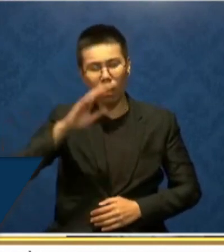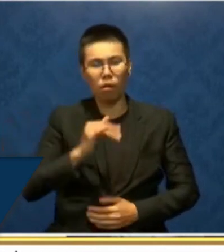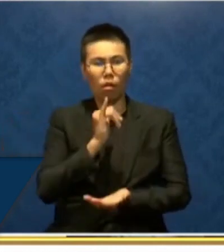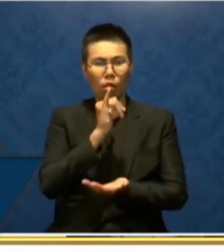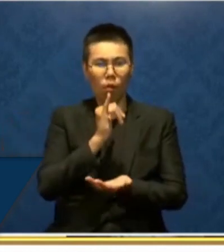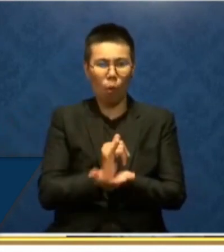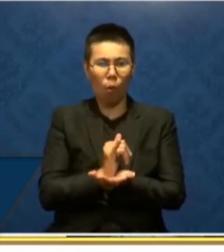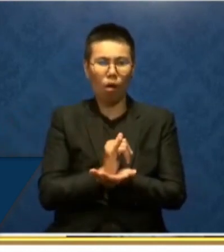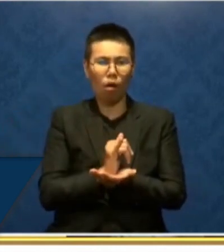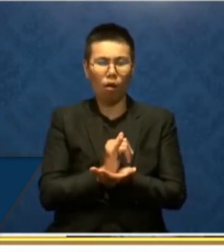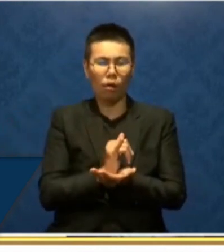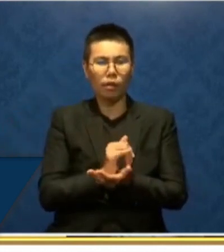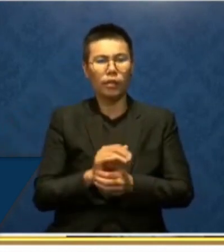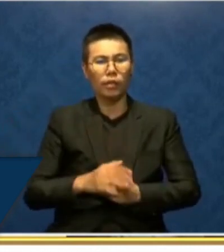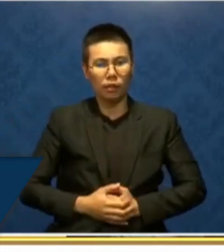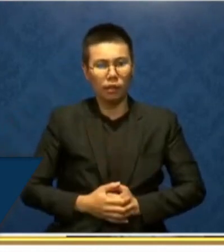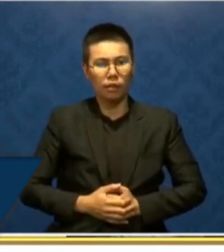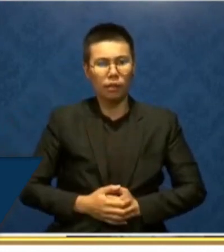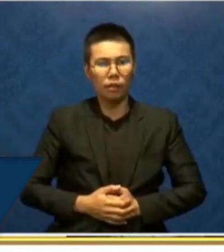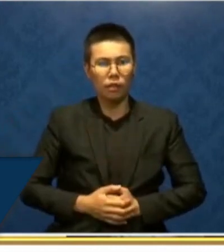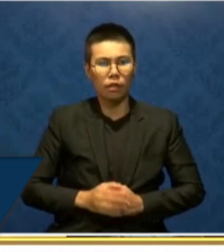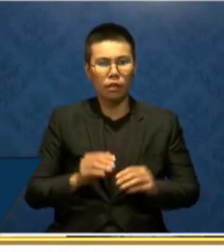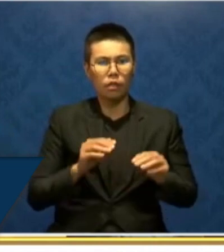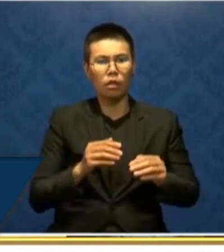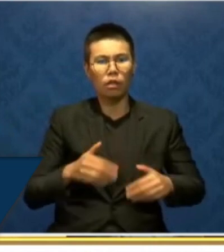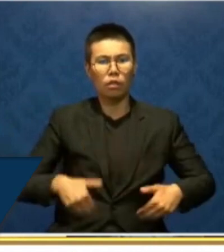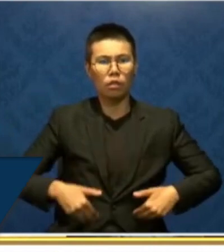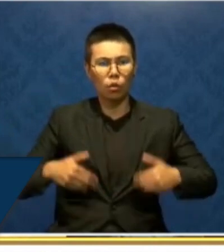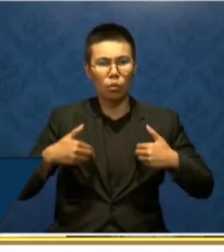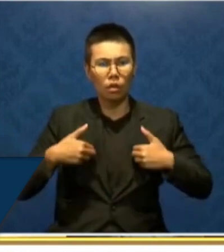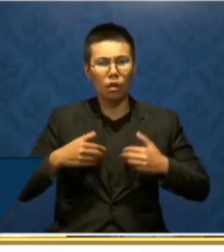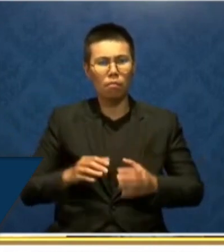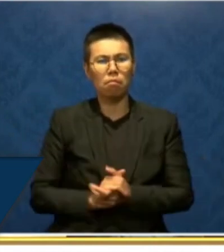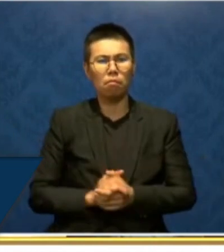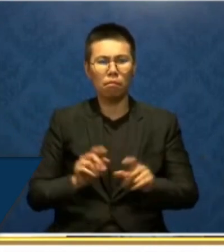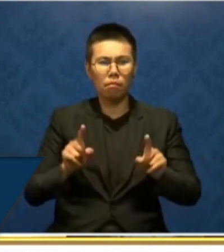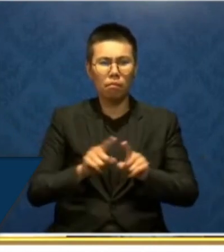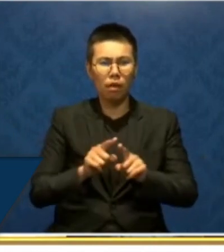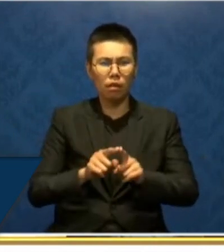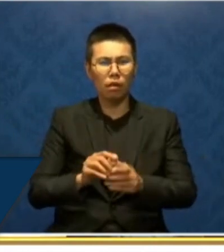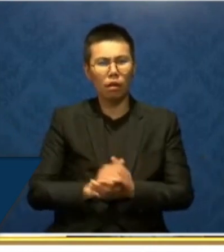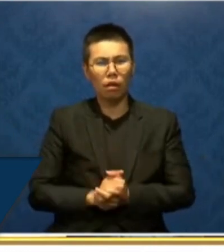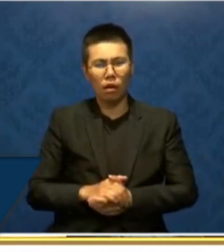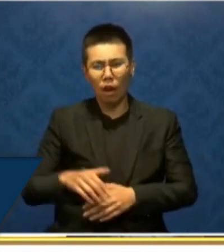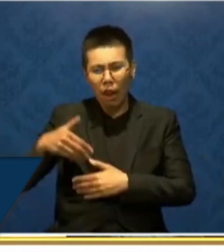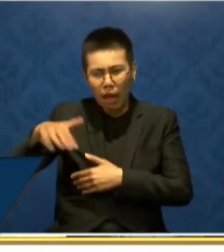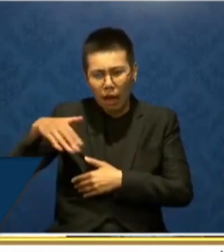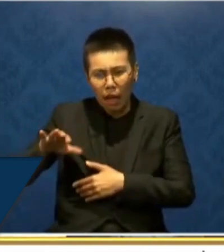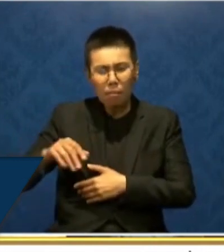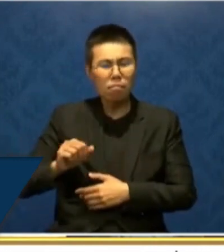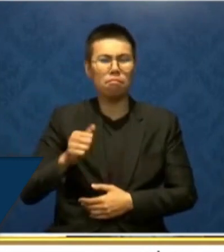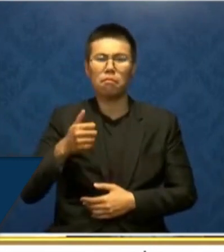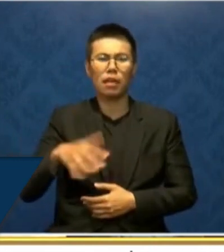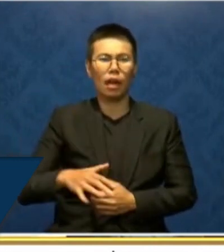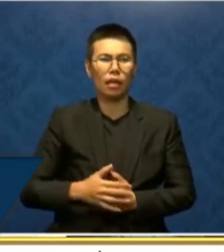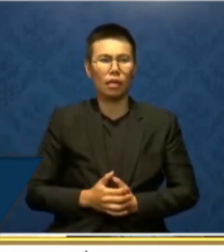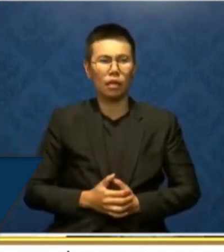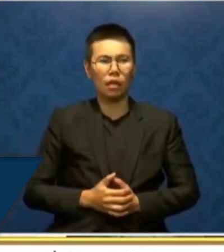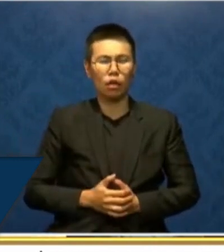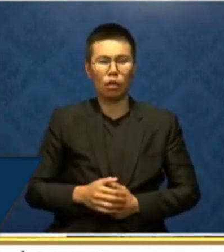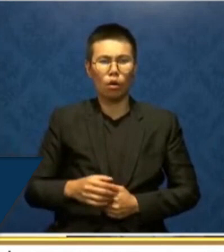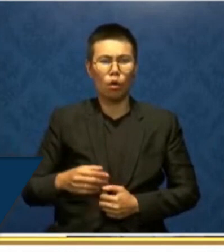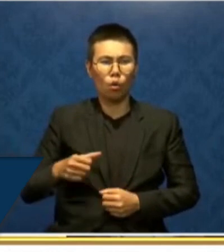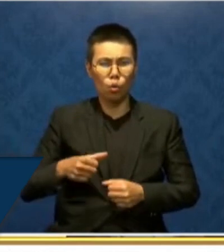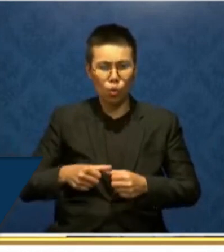ำถามคือจะเอาชีวิตของพี่น้องเหล่านี้จะไล่เข้าเหมือนหมูเหมือนหมาหรอครับพี่น้องเหล่านี้อยู่กันมานะครับตั้ง